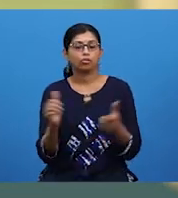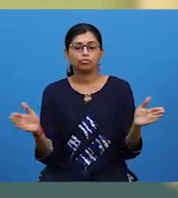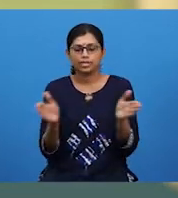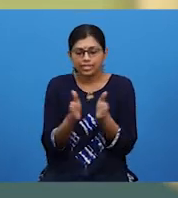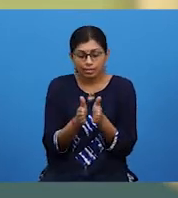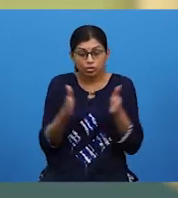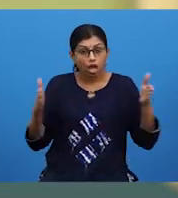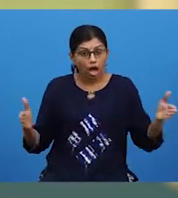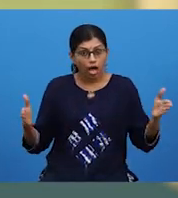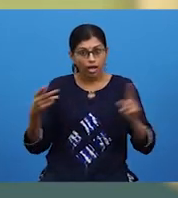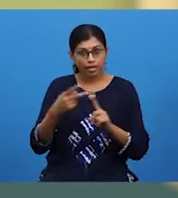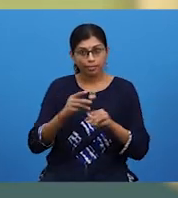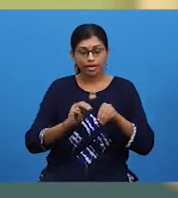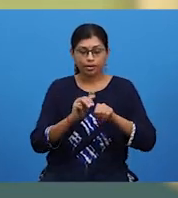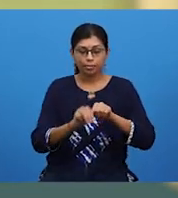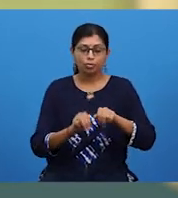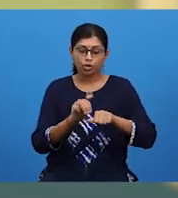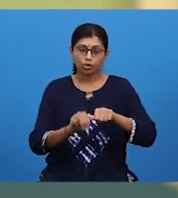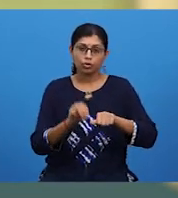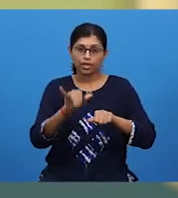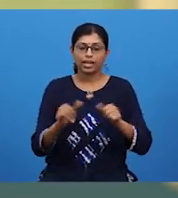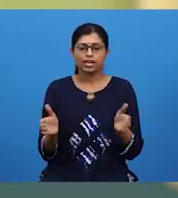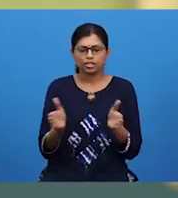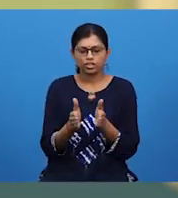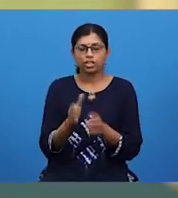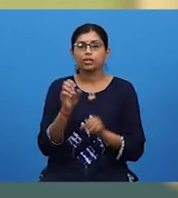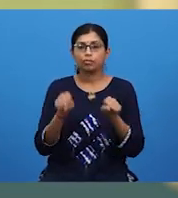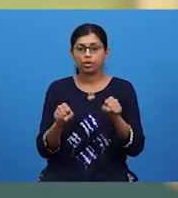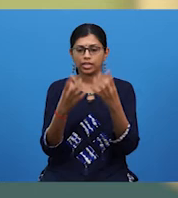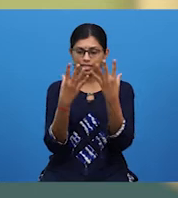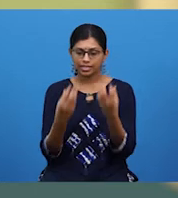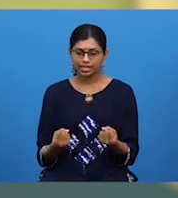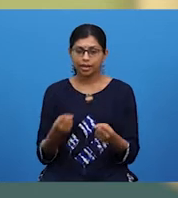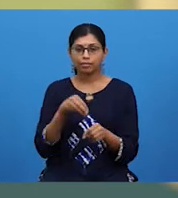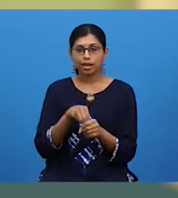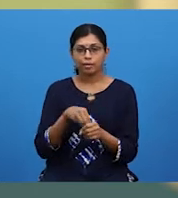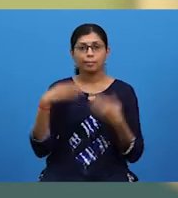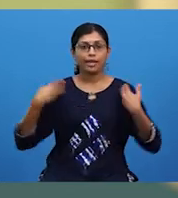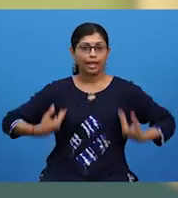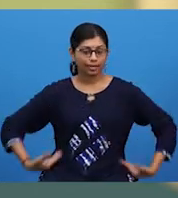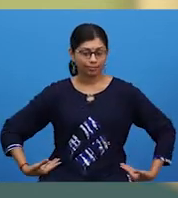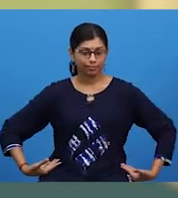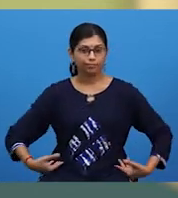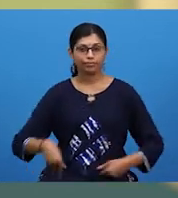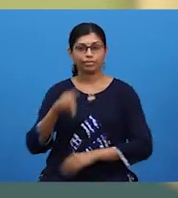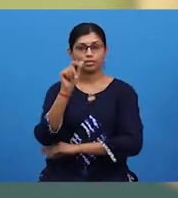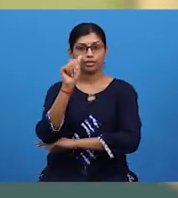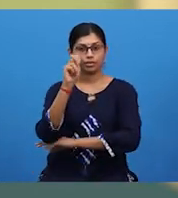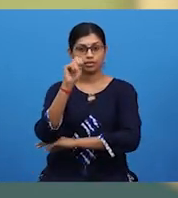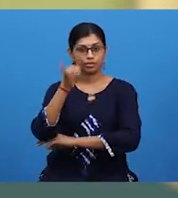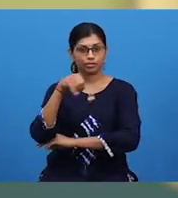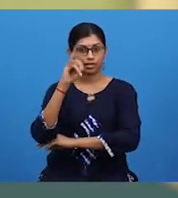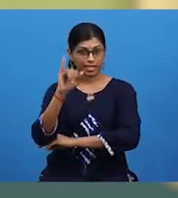yang boleh lalu dan sedia diserap oleh badan. Sebagai contoh, kanji, salah